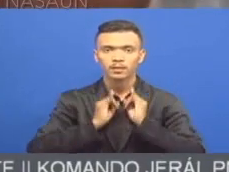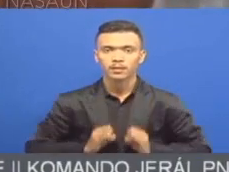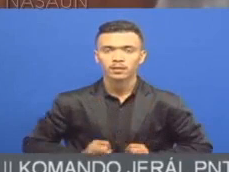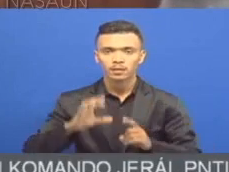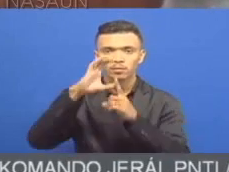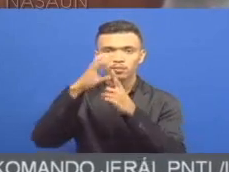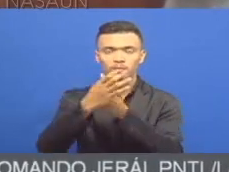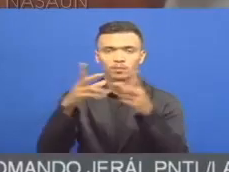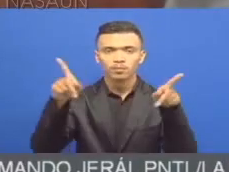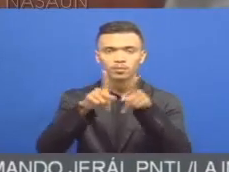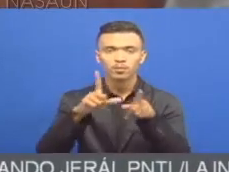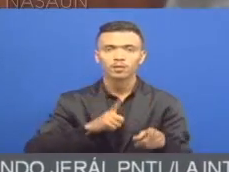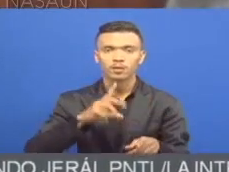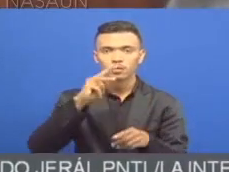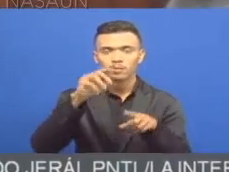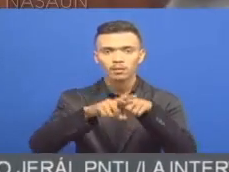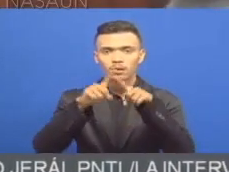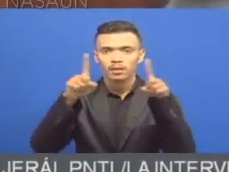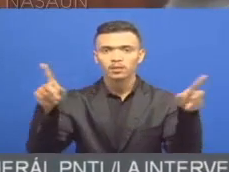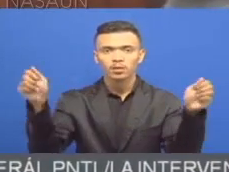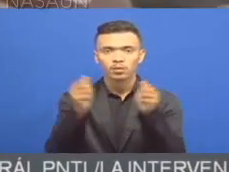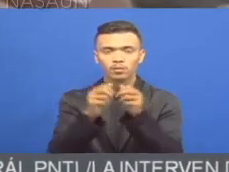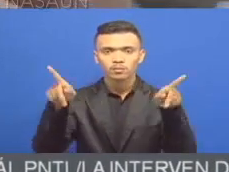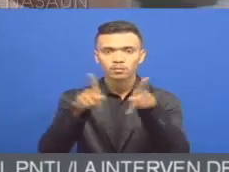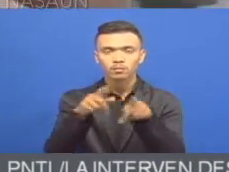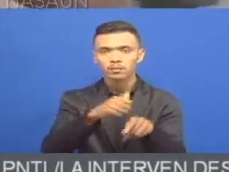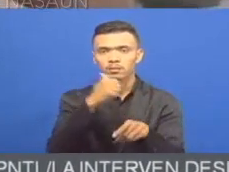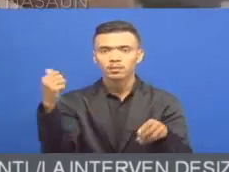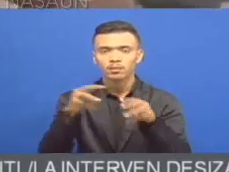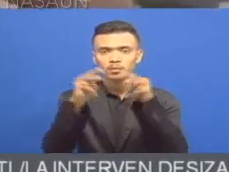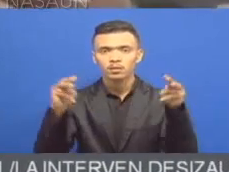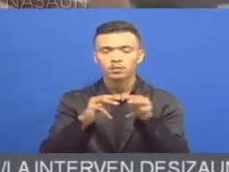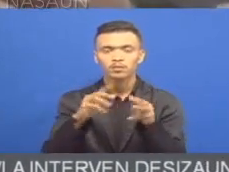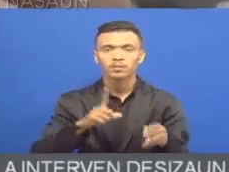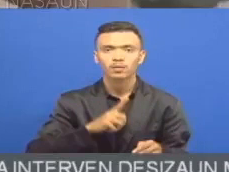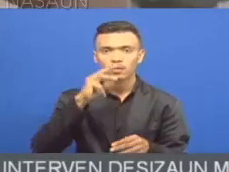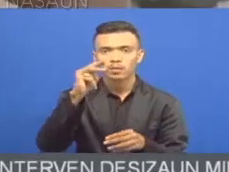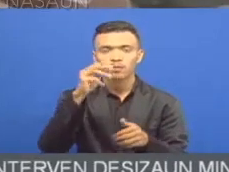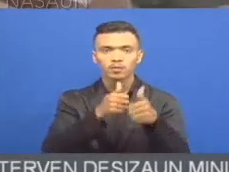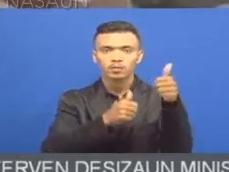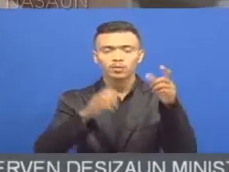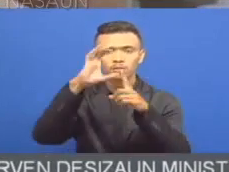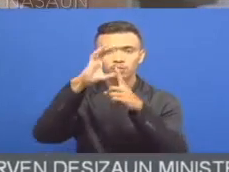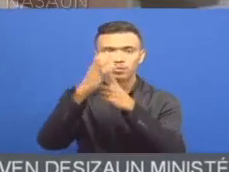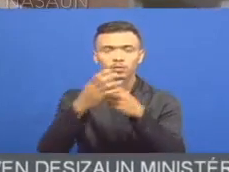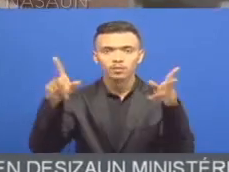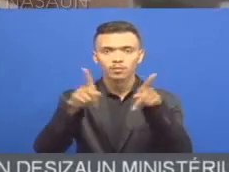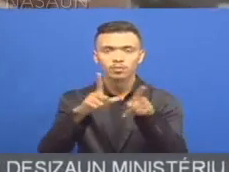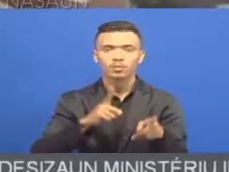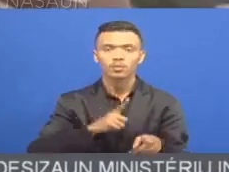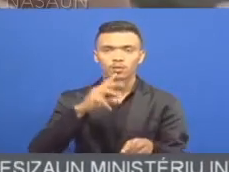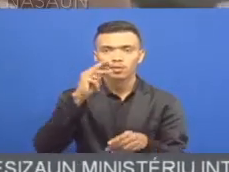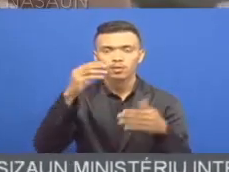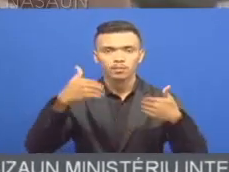cultura, postul autem diferente ho postul administrativu seluk iha municipiul autem, tamane bazea ba cultural ne be postul autem